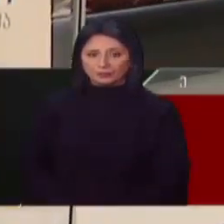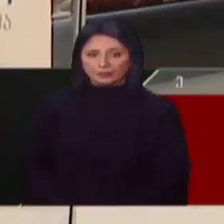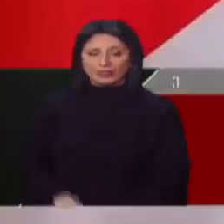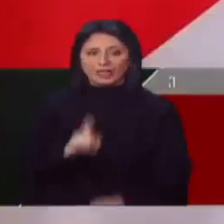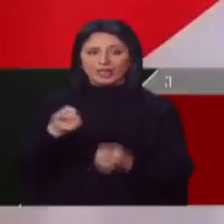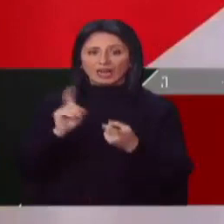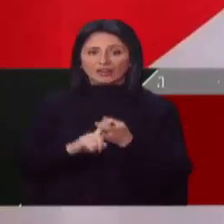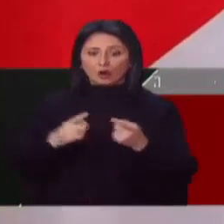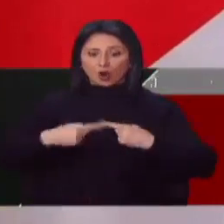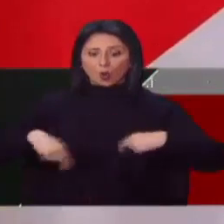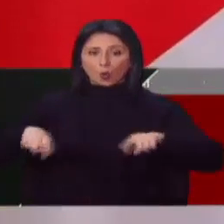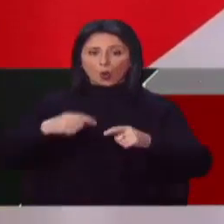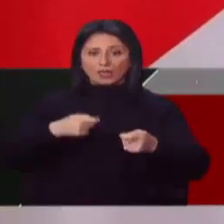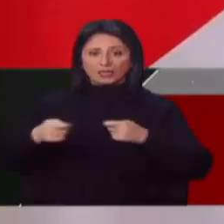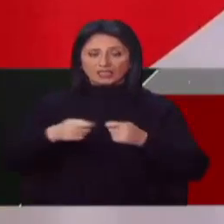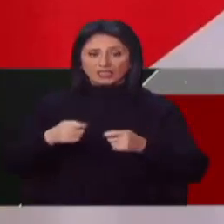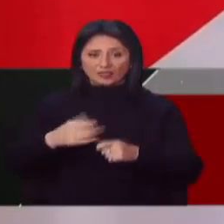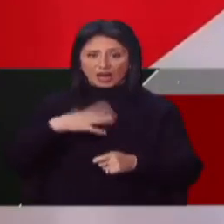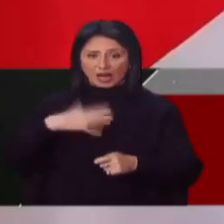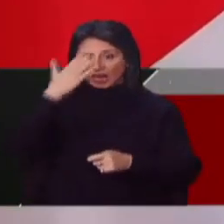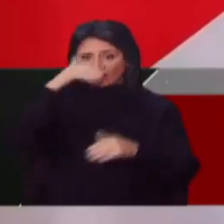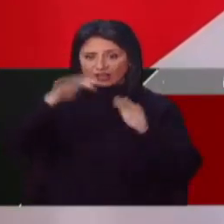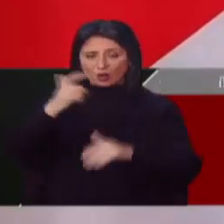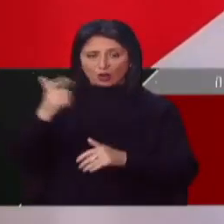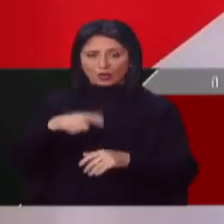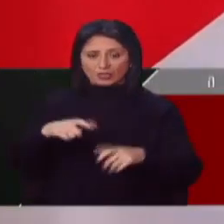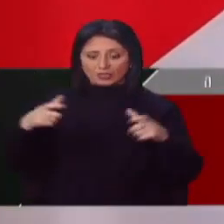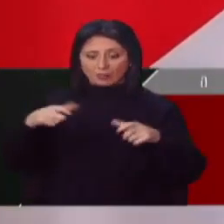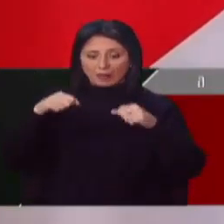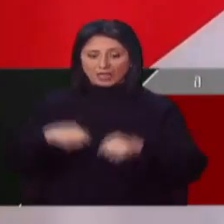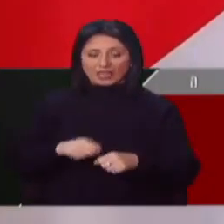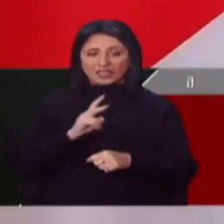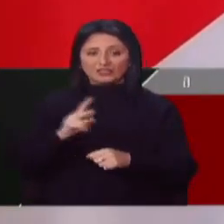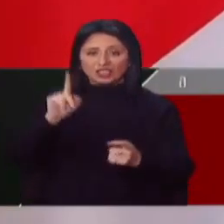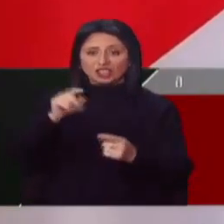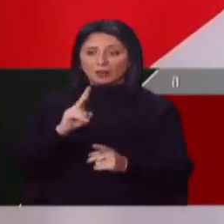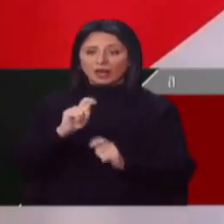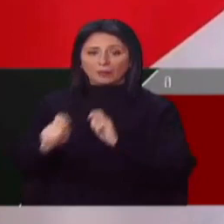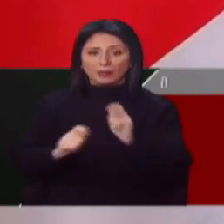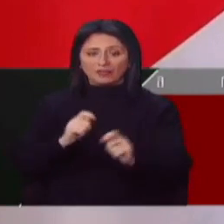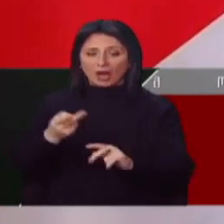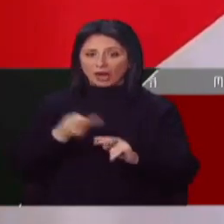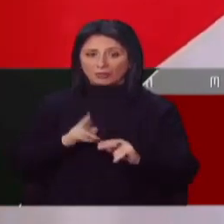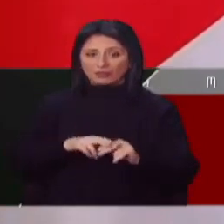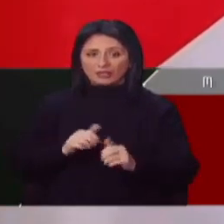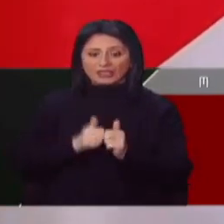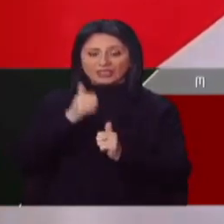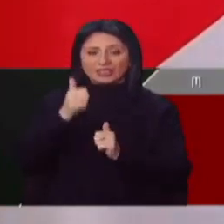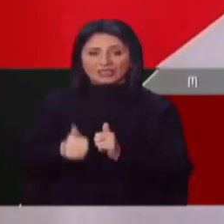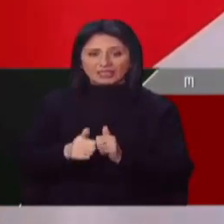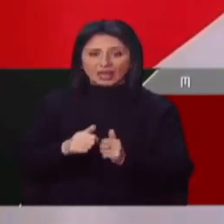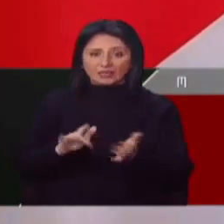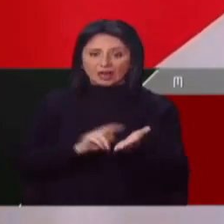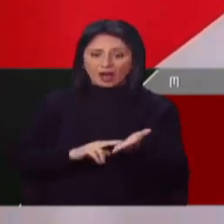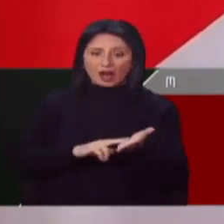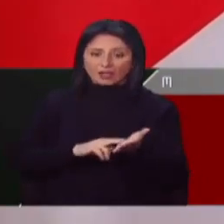რაც შეეხება კოალიციურ მართლობას, წყვეტს ქართველი ხალხი იმ მანდატის შესაბამისად, ვისაც რამდენს მიანიჭებენ. ამიტომ წინასწარ